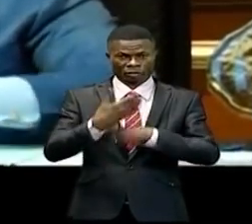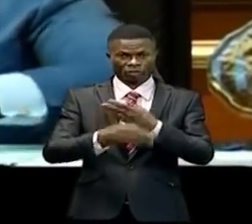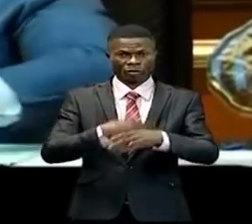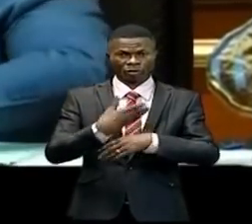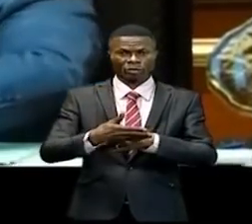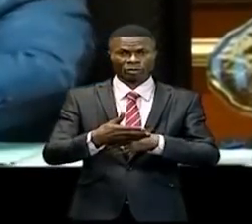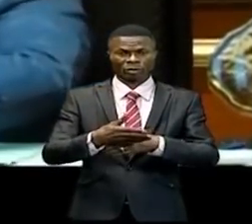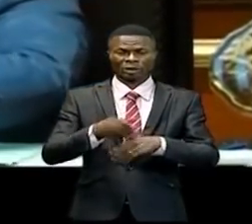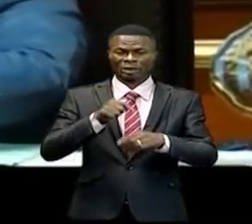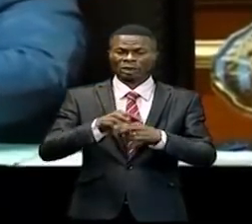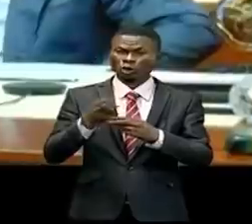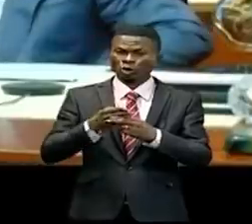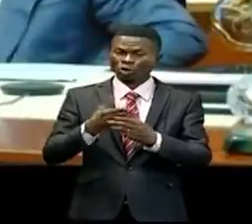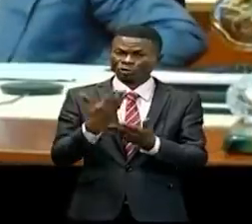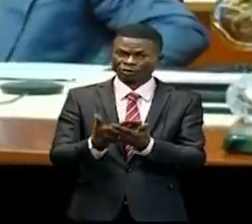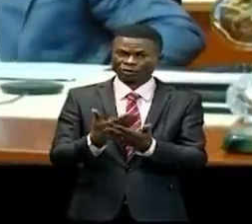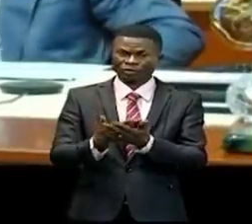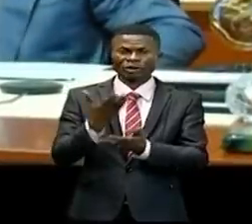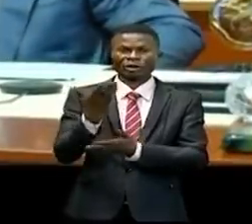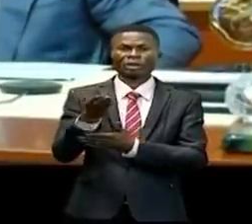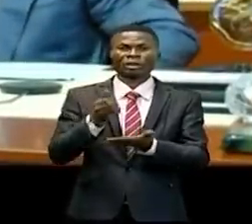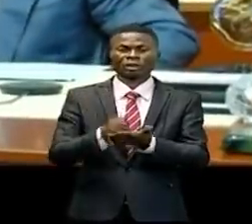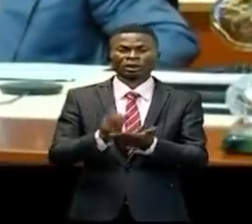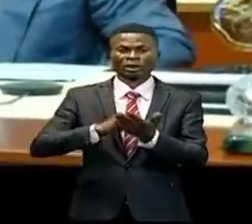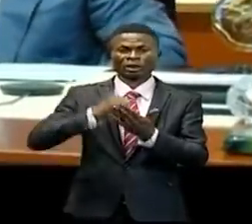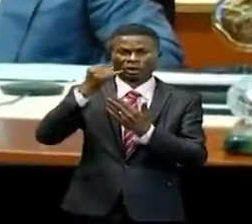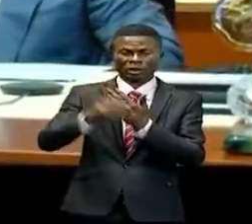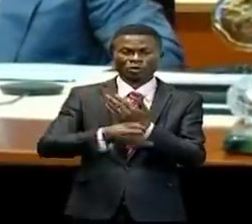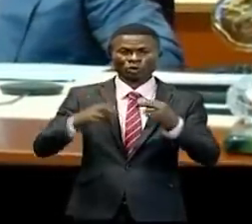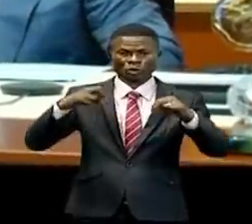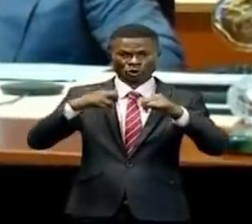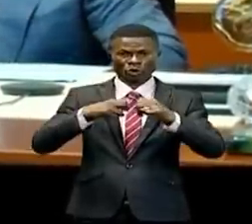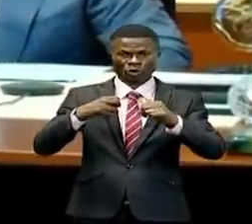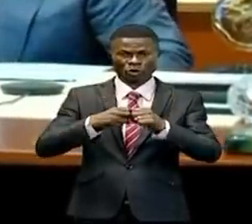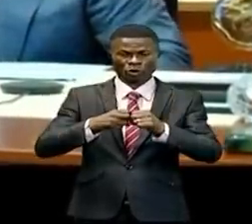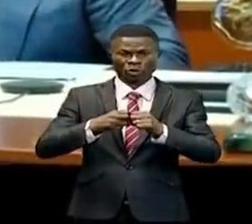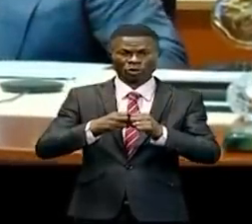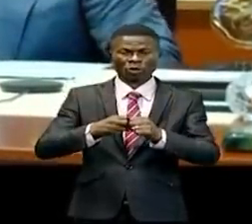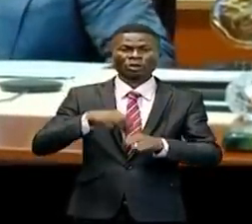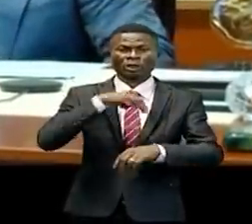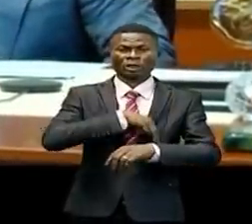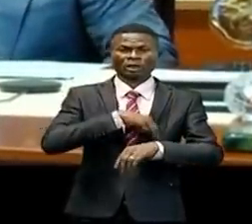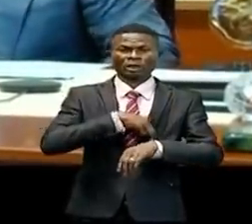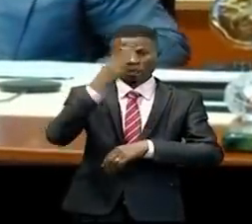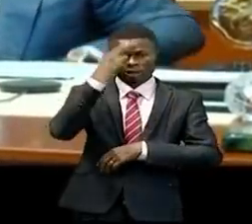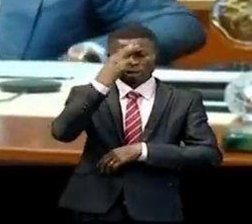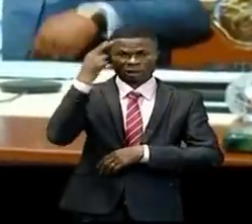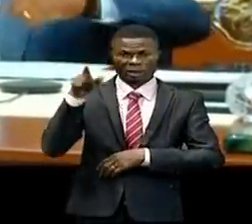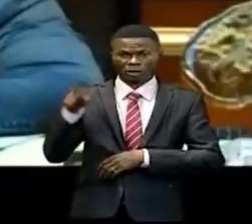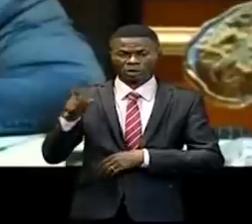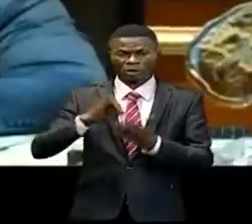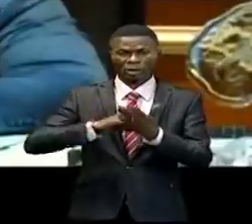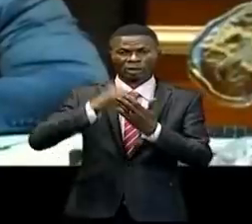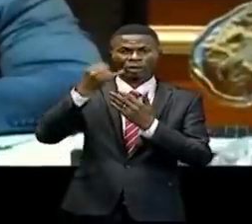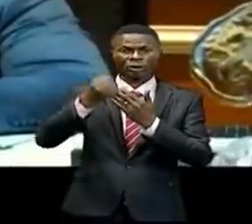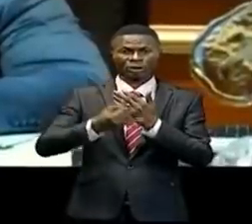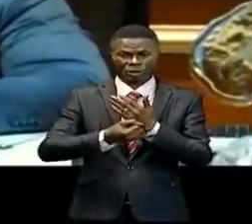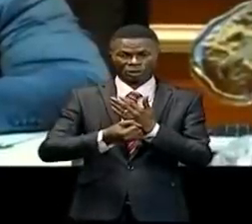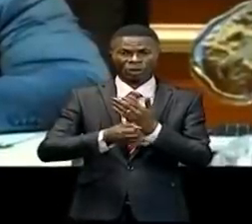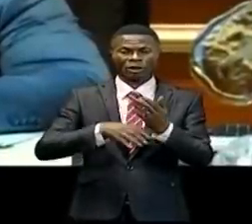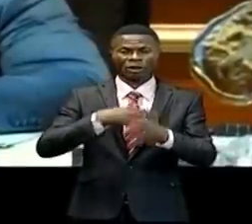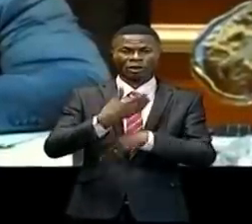un temps record à sa demande du projet d'électrification de cette mission catholique. Ce projet a été